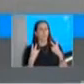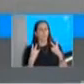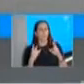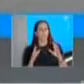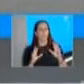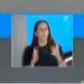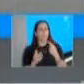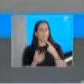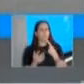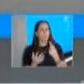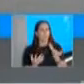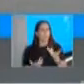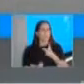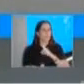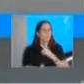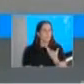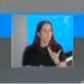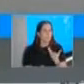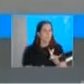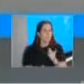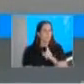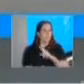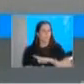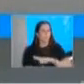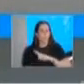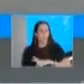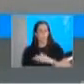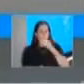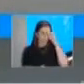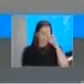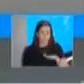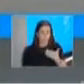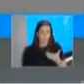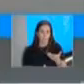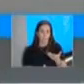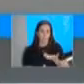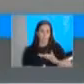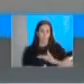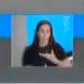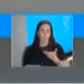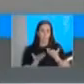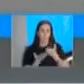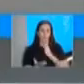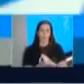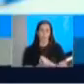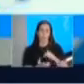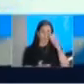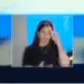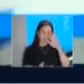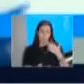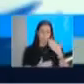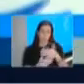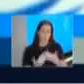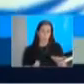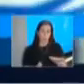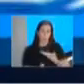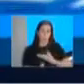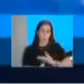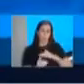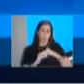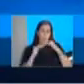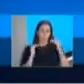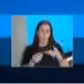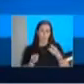מה מתבטל, במה סובל באופן מיידי אותו ילד שזוכה לשירות שלכם? אותו ילד, בסופו של דבר,